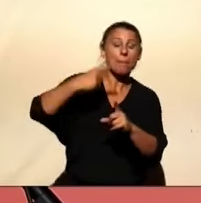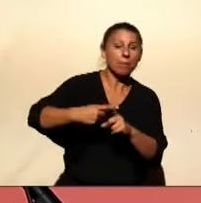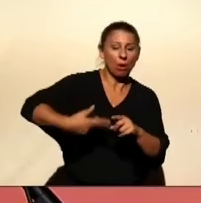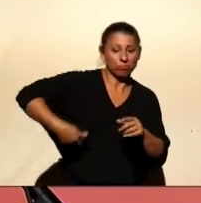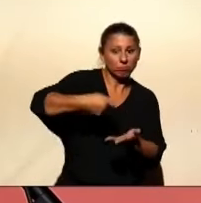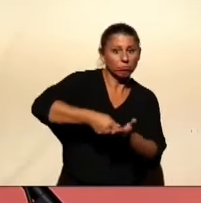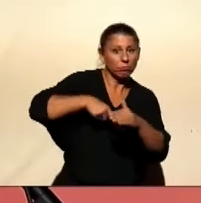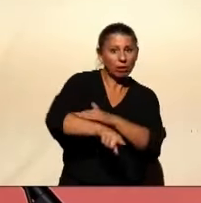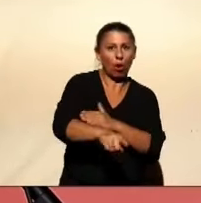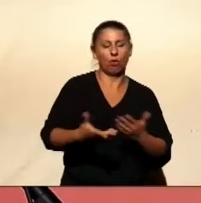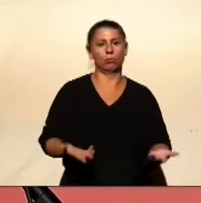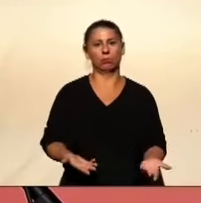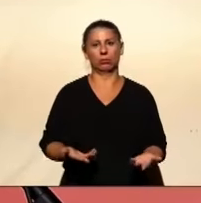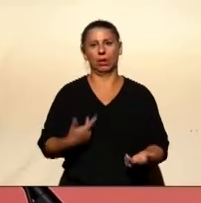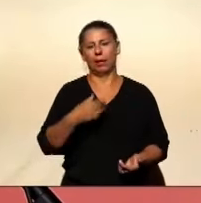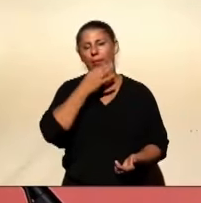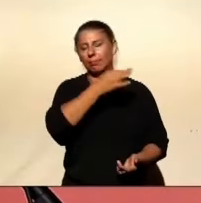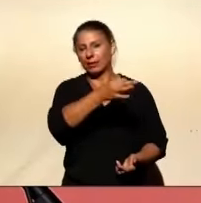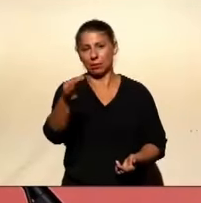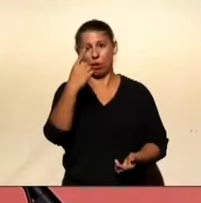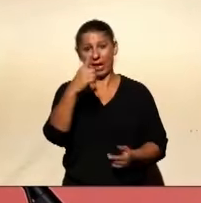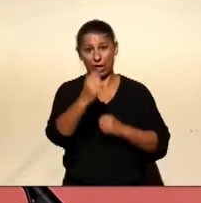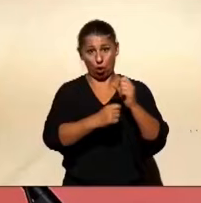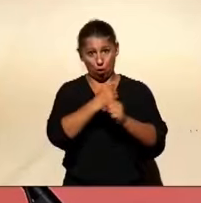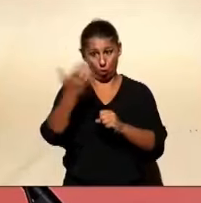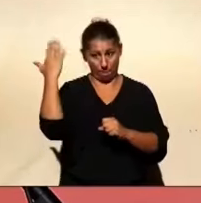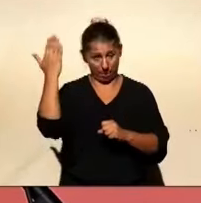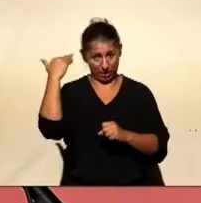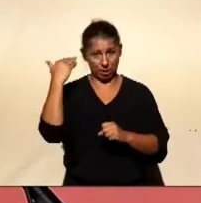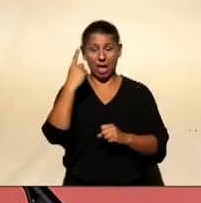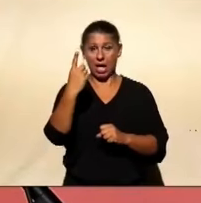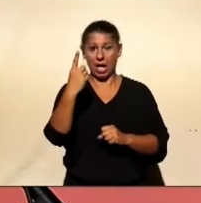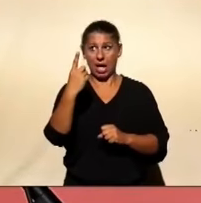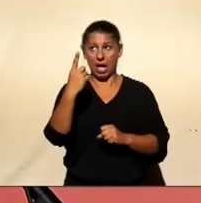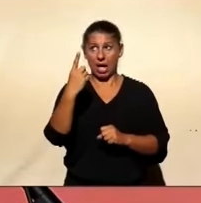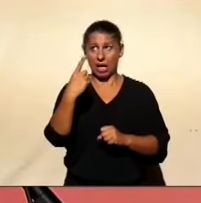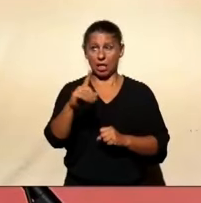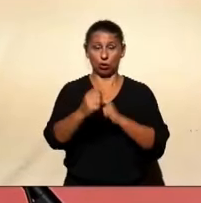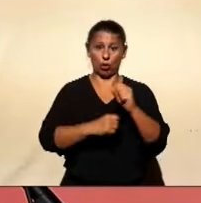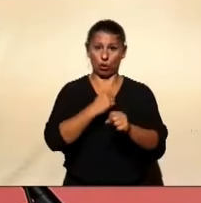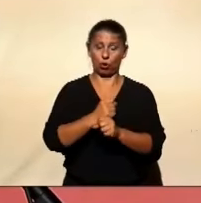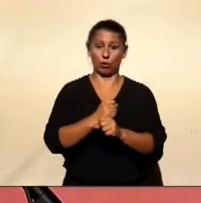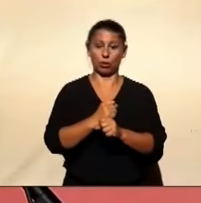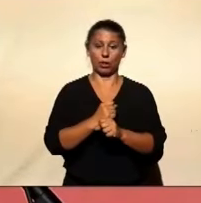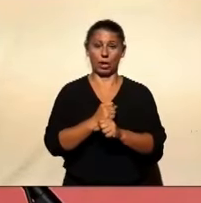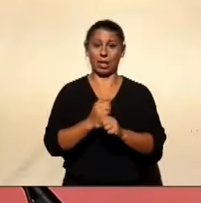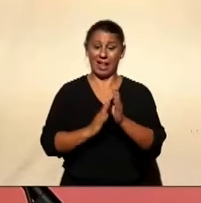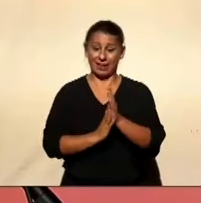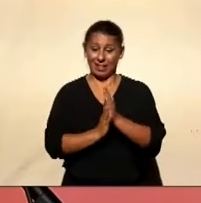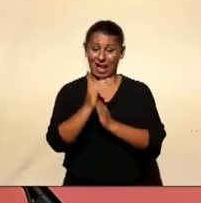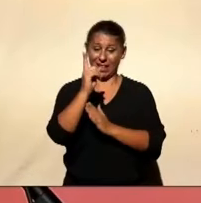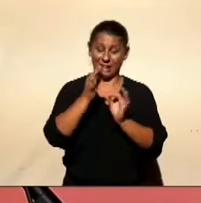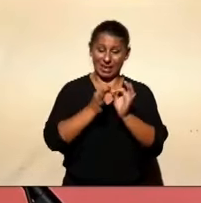πούμε ότι 100 χρόνια πριν, έναν αιώνα και βάλε, τα πρώτα 11